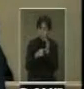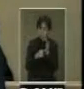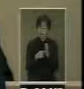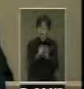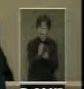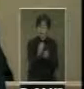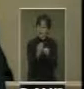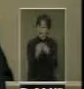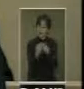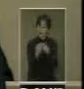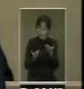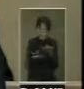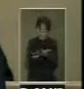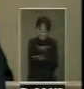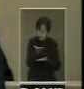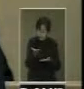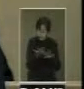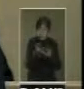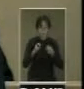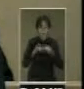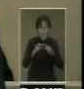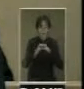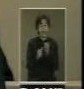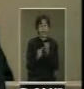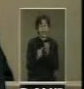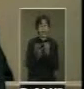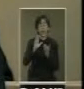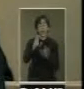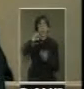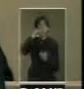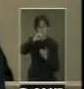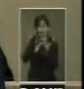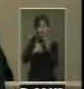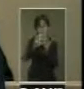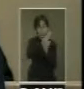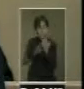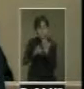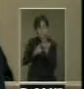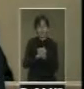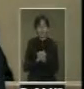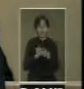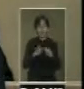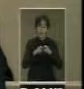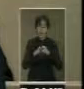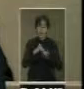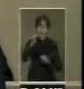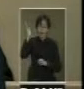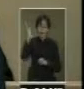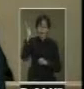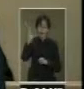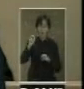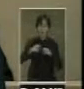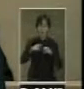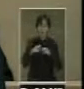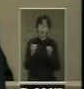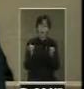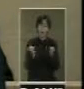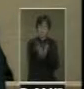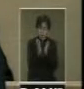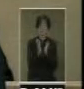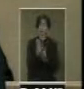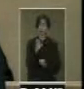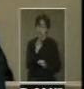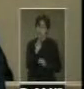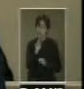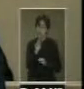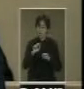คำปรึกษาหรือเพื่อที่จะแก้ไขปัญหาวิกฤตของประเทศเนี่ยมันกำลังจะเพิ่มวิกฤตนะครับถ้าอภิปรายแบบนี้มันเป็นการส